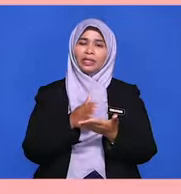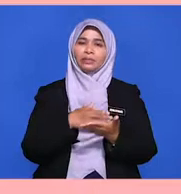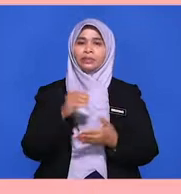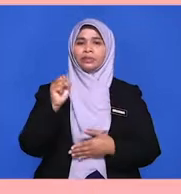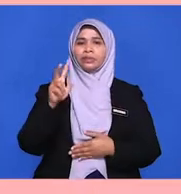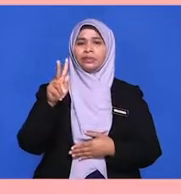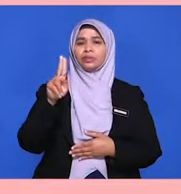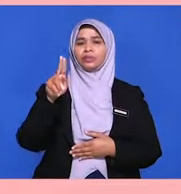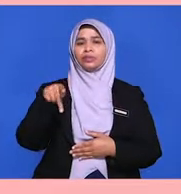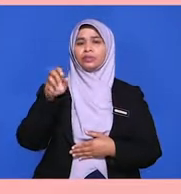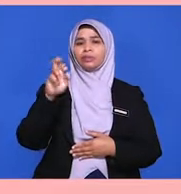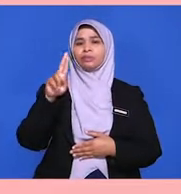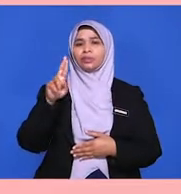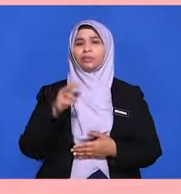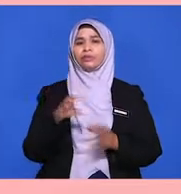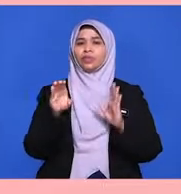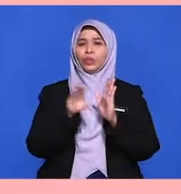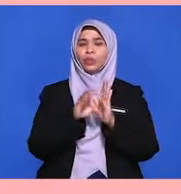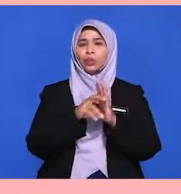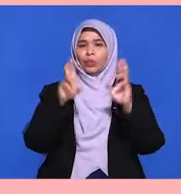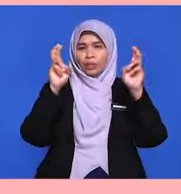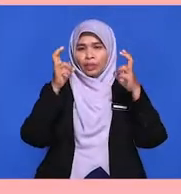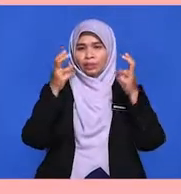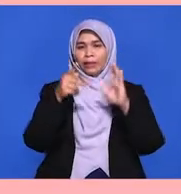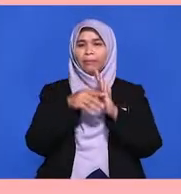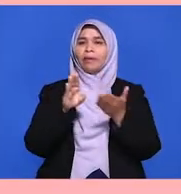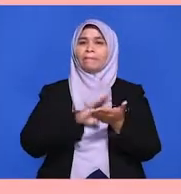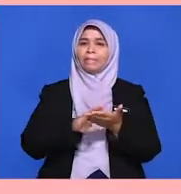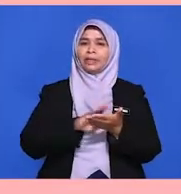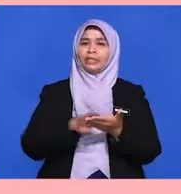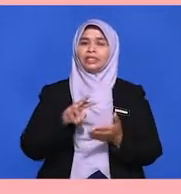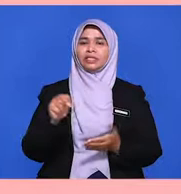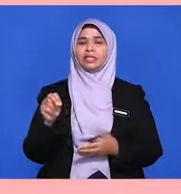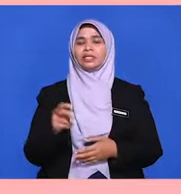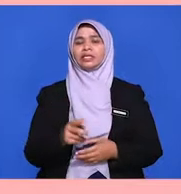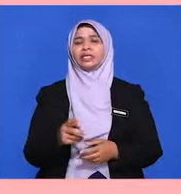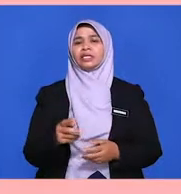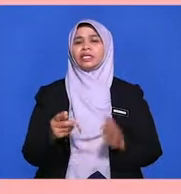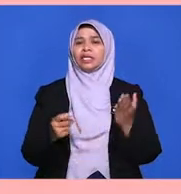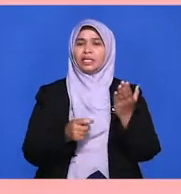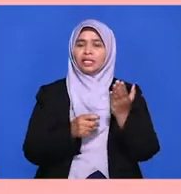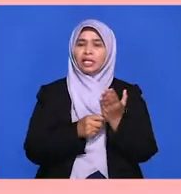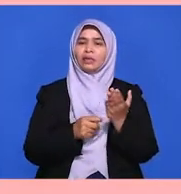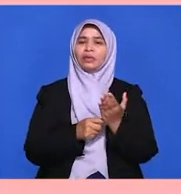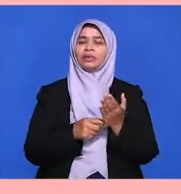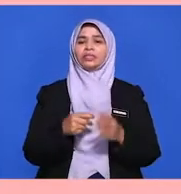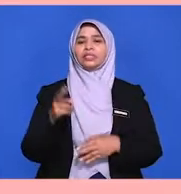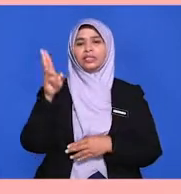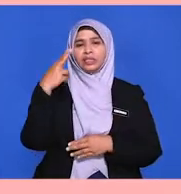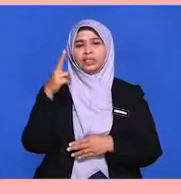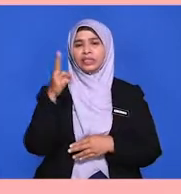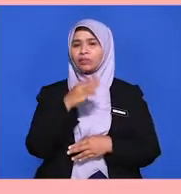Sementara, contoh tema ialah seperti pembersihan, teknologi hijau dan banyak